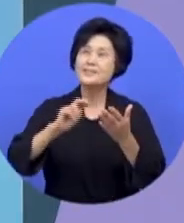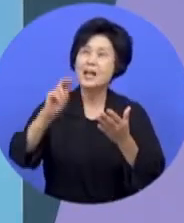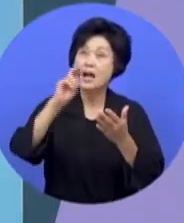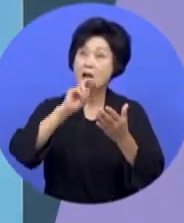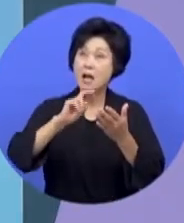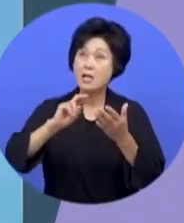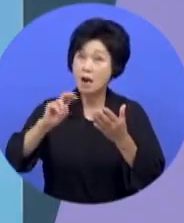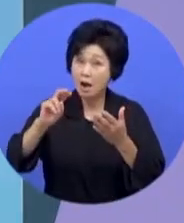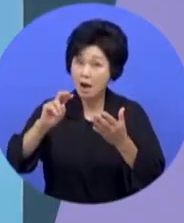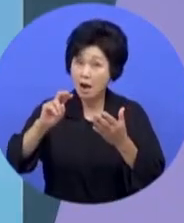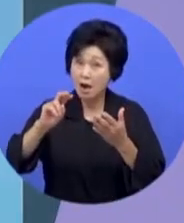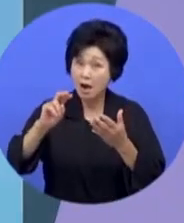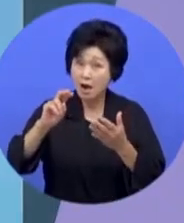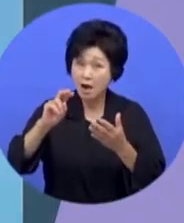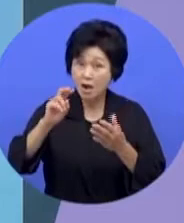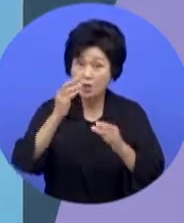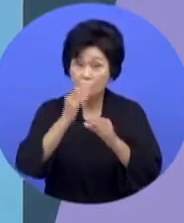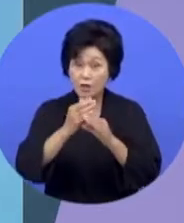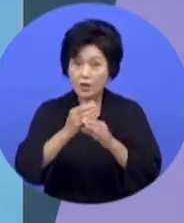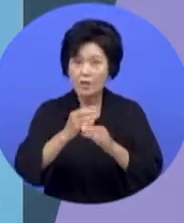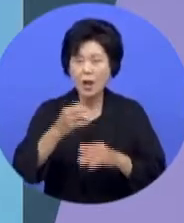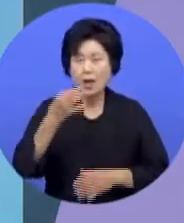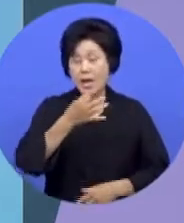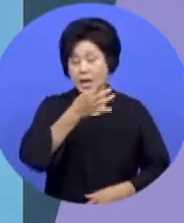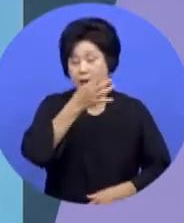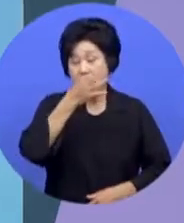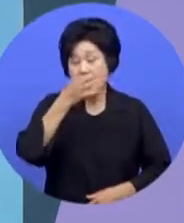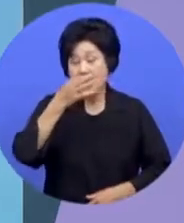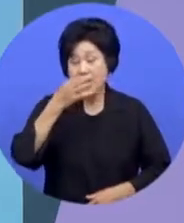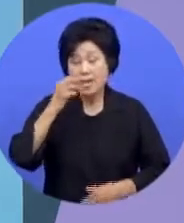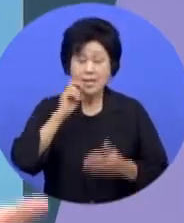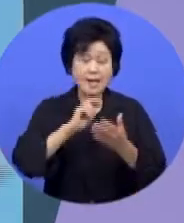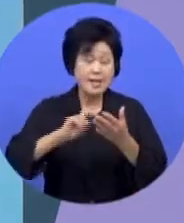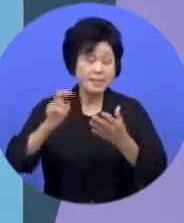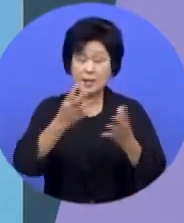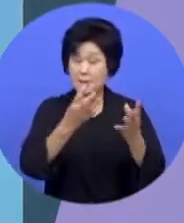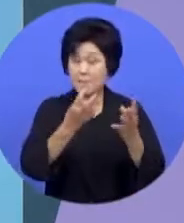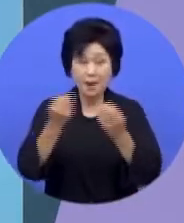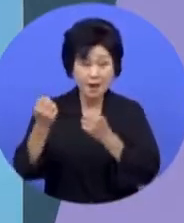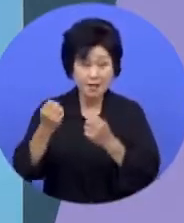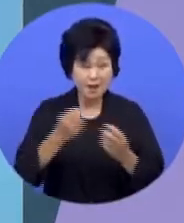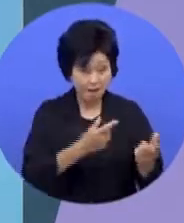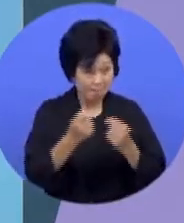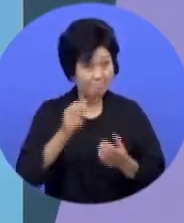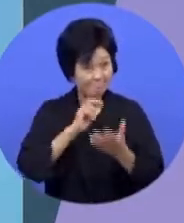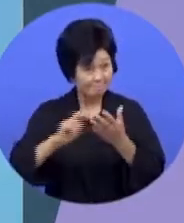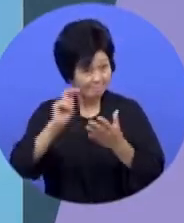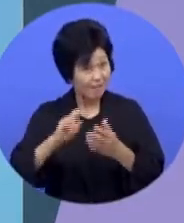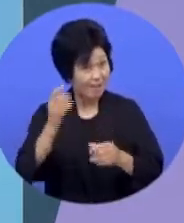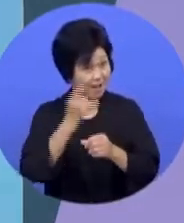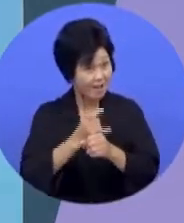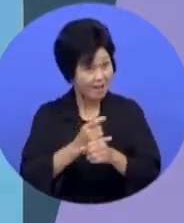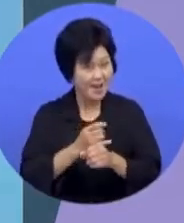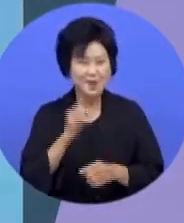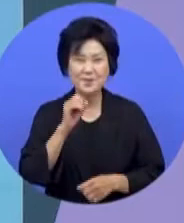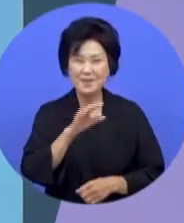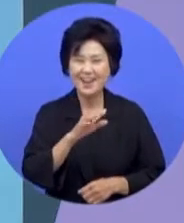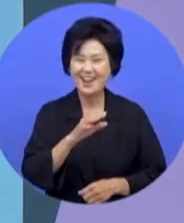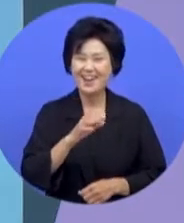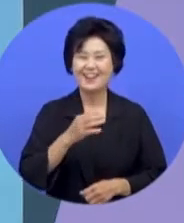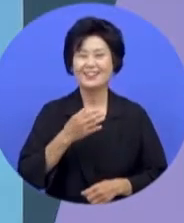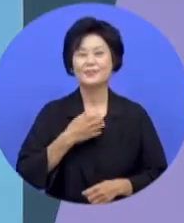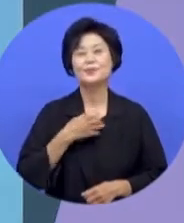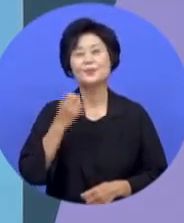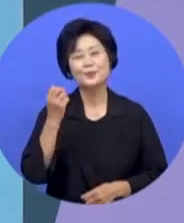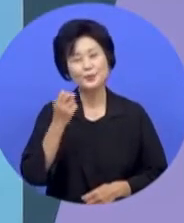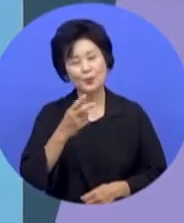거 많아요. 그러면서 막 찬양을 하고 찬양 중에 신나는 결과가 많아요. 우리 같이 찬양하자. 이렇게 말할 거예요. 그래서 얘기하고요.